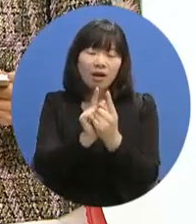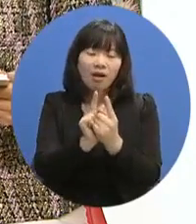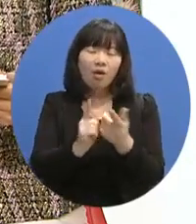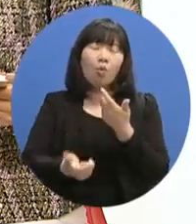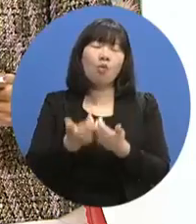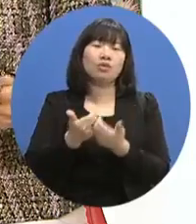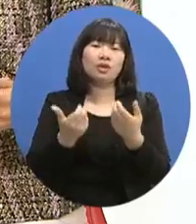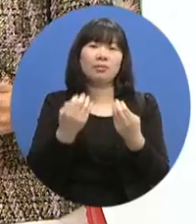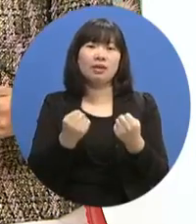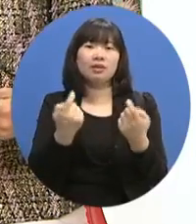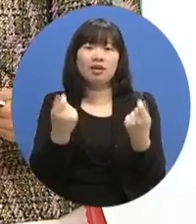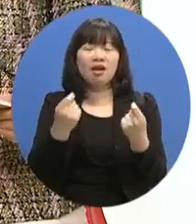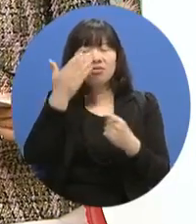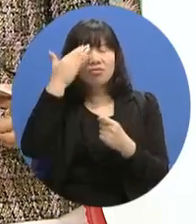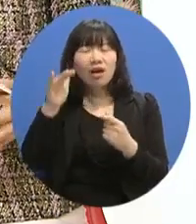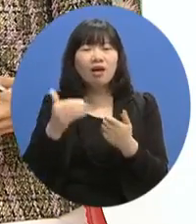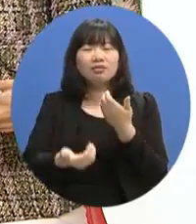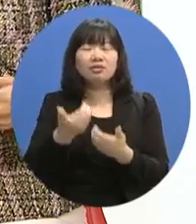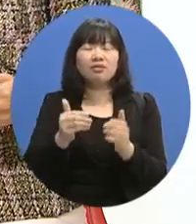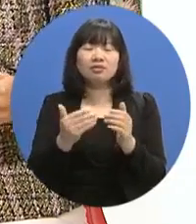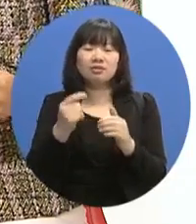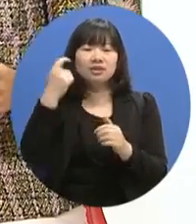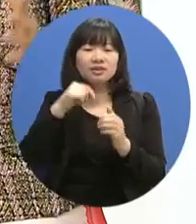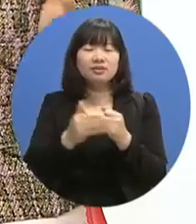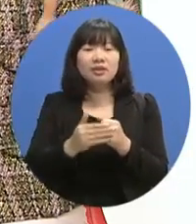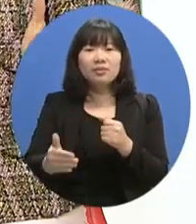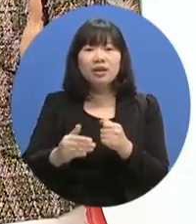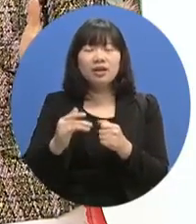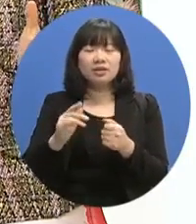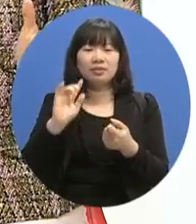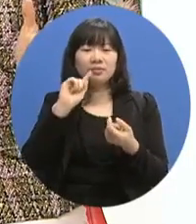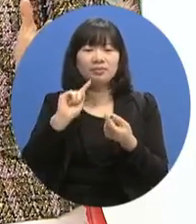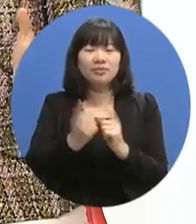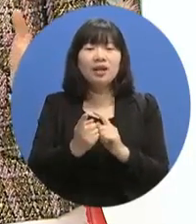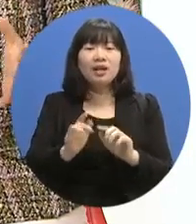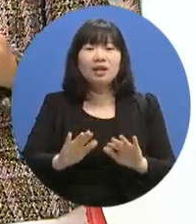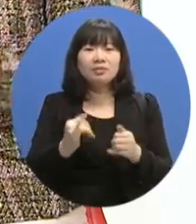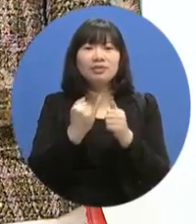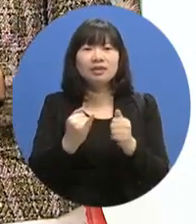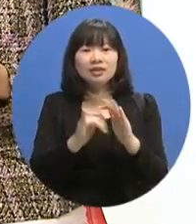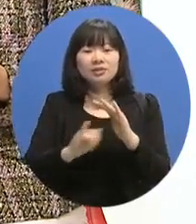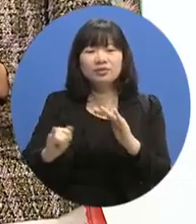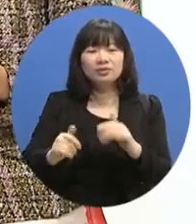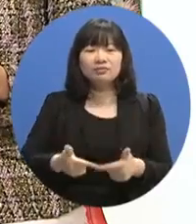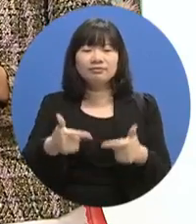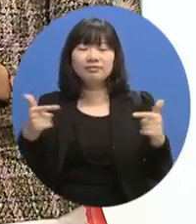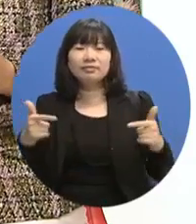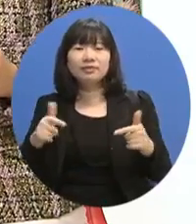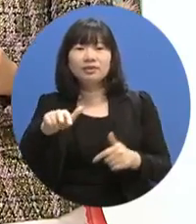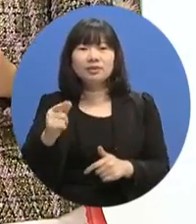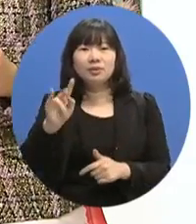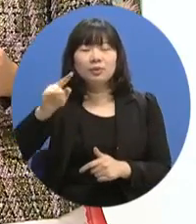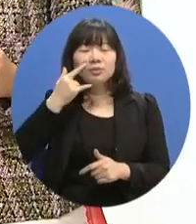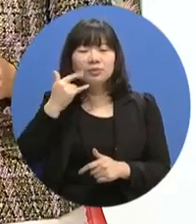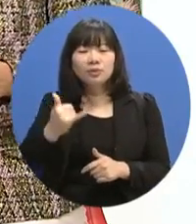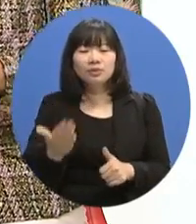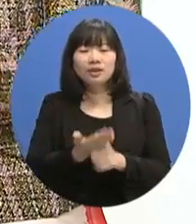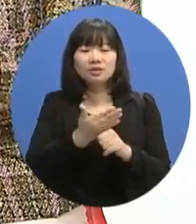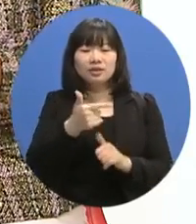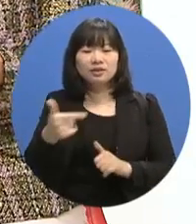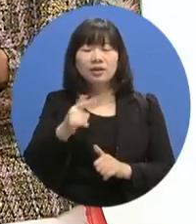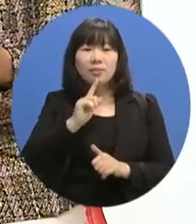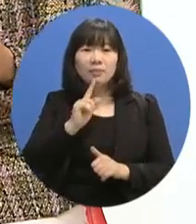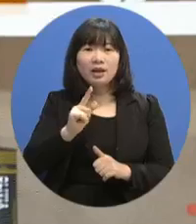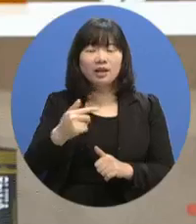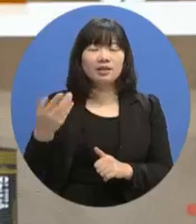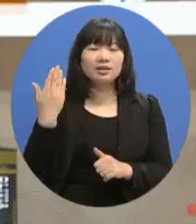어색해하는 경우가 참 많더라고요. 낯설어서. 예. 근데 또 그 반면에 맞벌이 가정이 늘어나면서 조부모 양육이 굉장히 많이 늘어났다고 그래요.